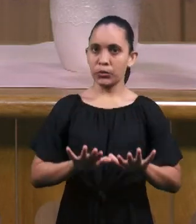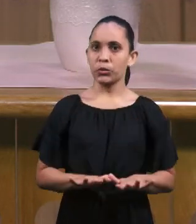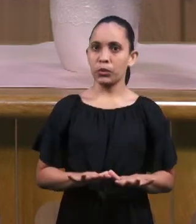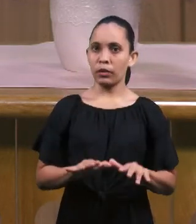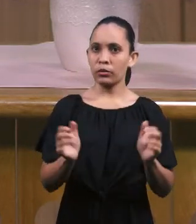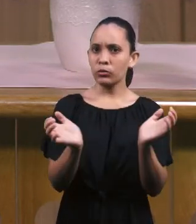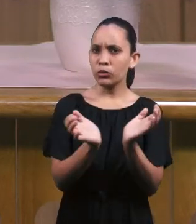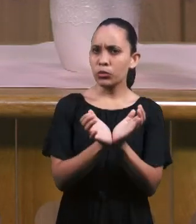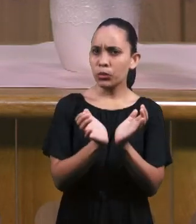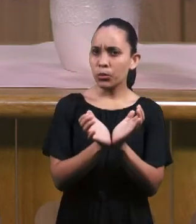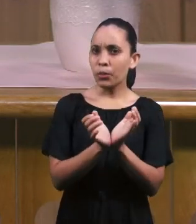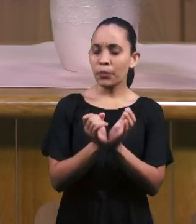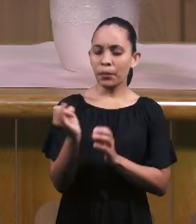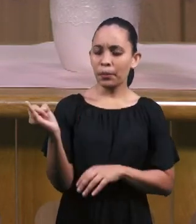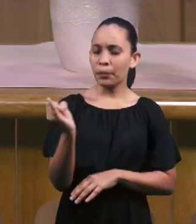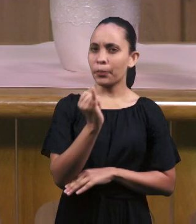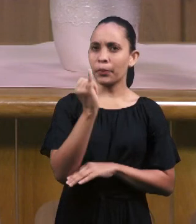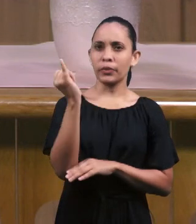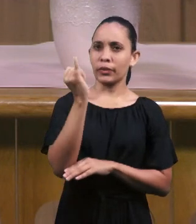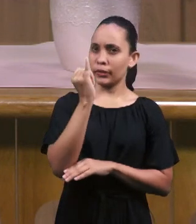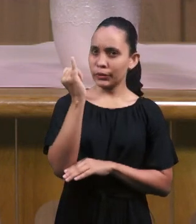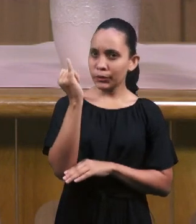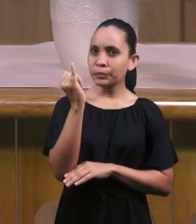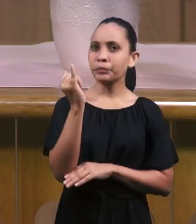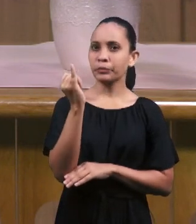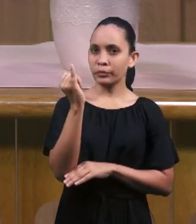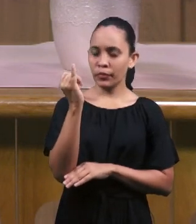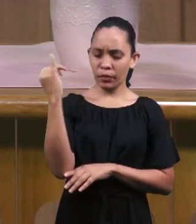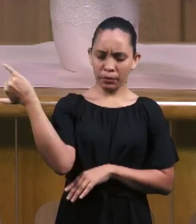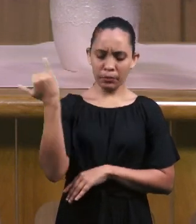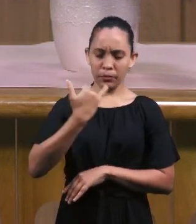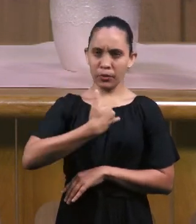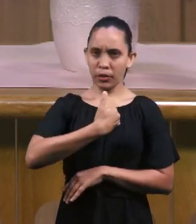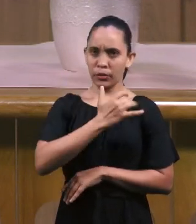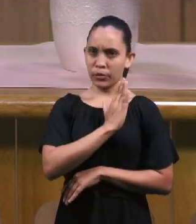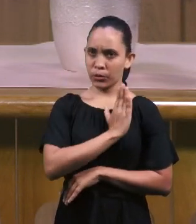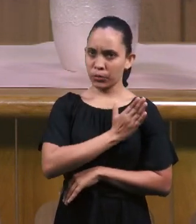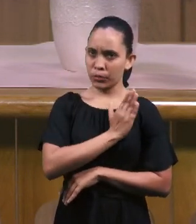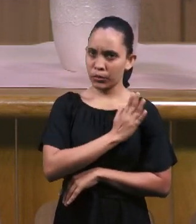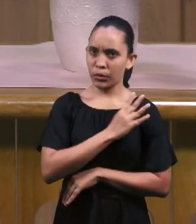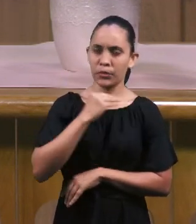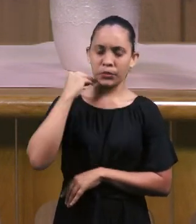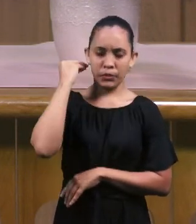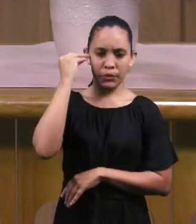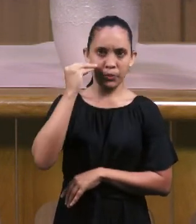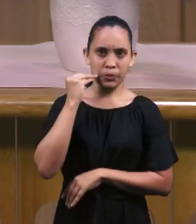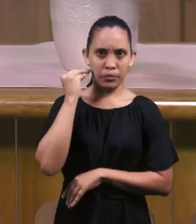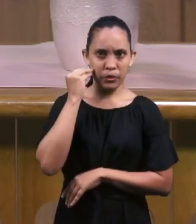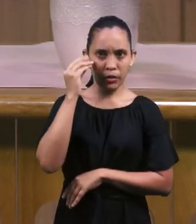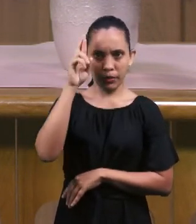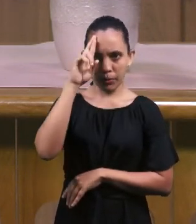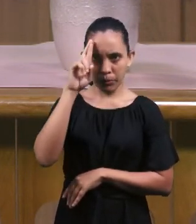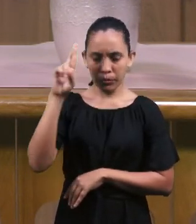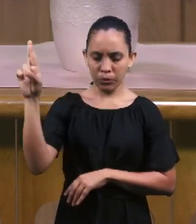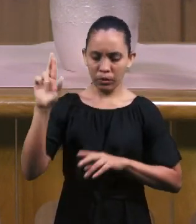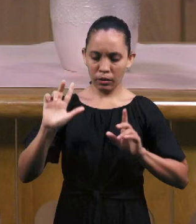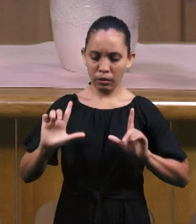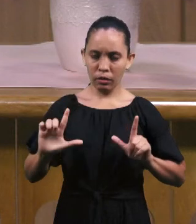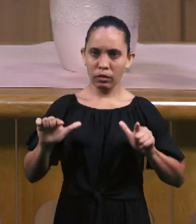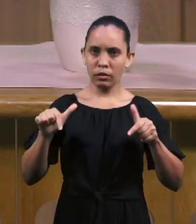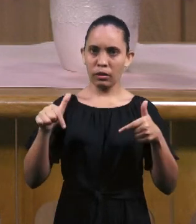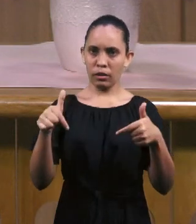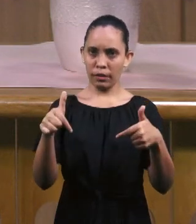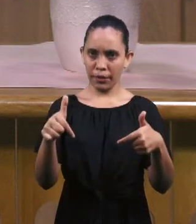ce groupe si important dans ton Église, en parlant à leur cœur, en donnant des expériences avec toi, en